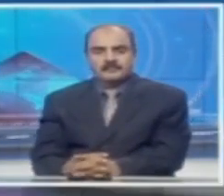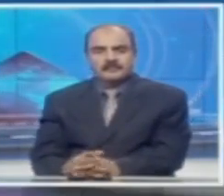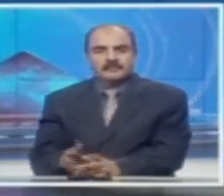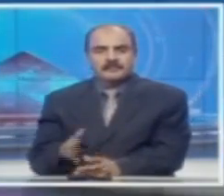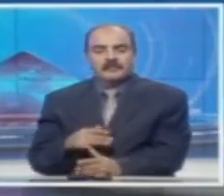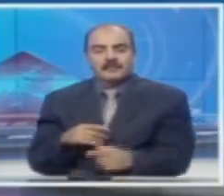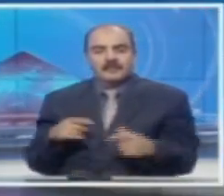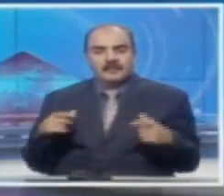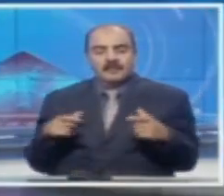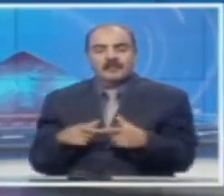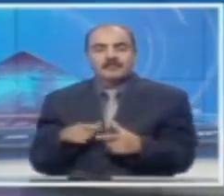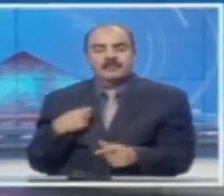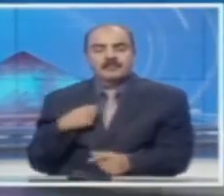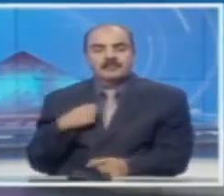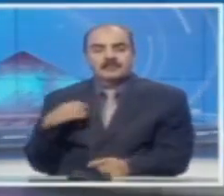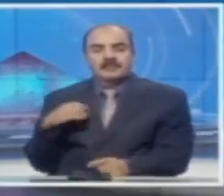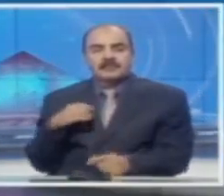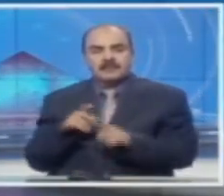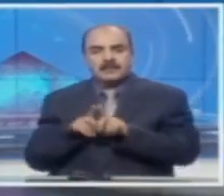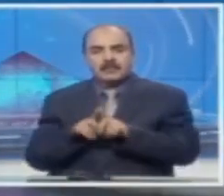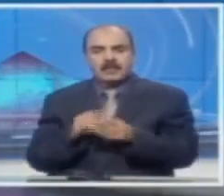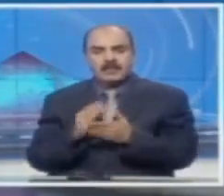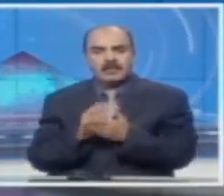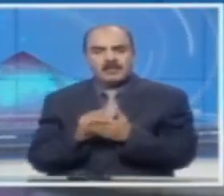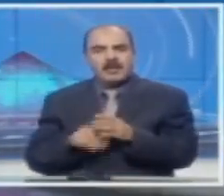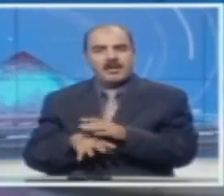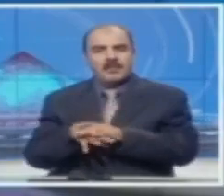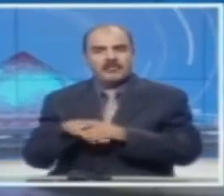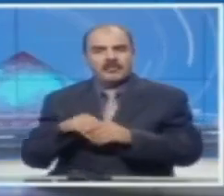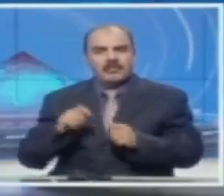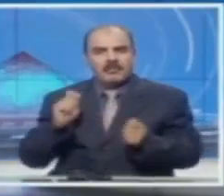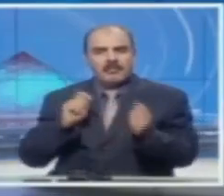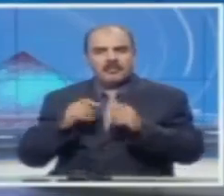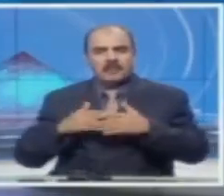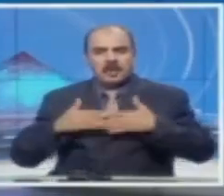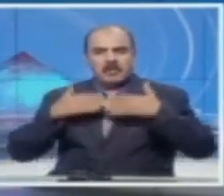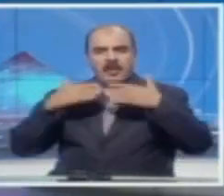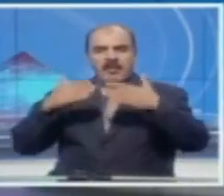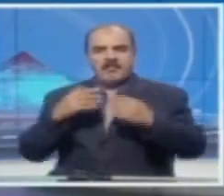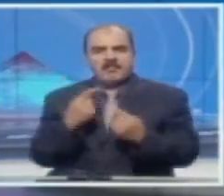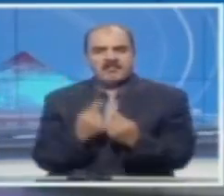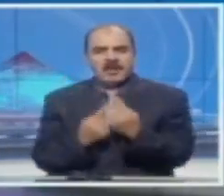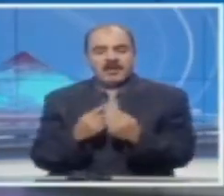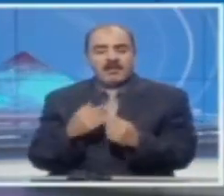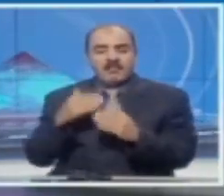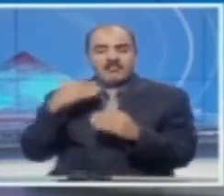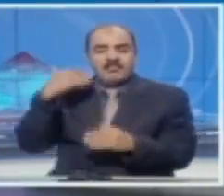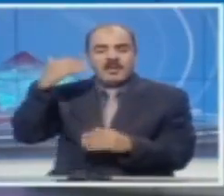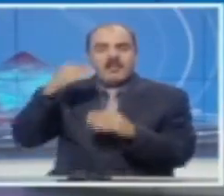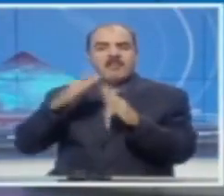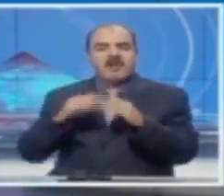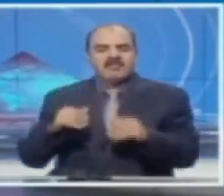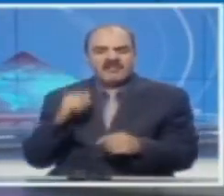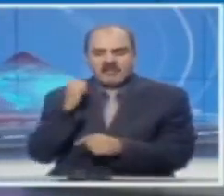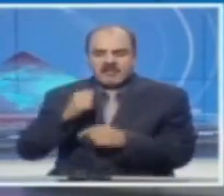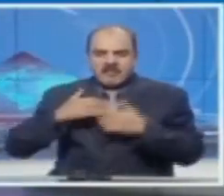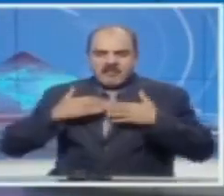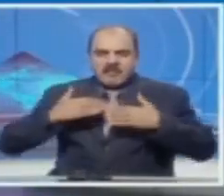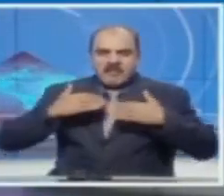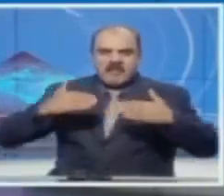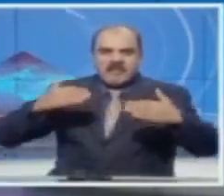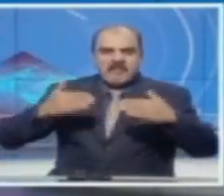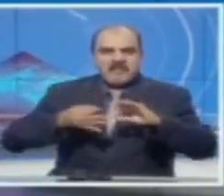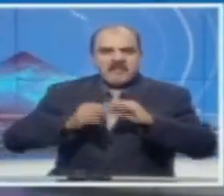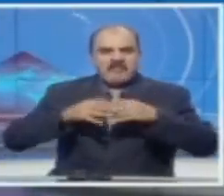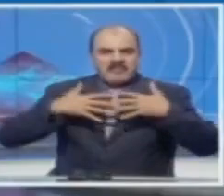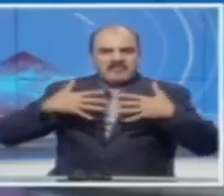وعاد مشاهدينا الكرام إلى اجتماع رئيس عبد الفتاح السيسي لمتابعة تطورات الموقف التنفيذي للمشروع القومي للإنتاج